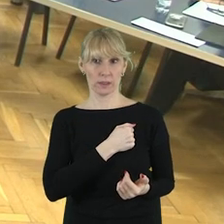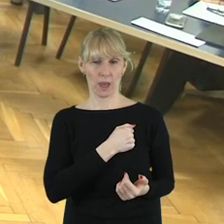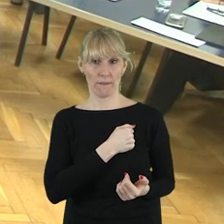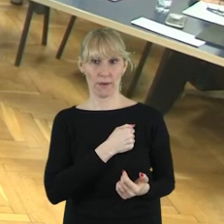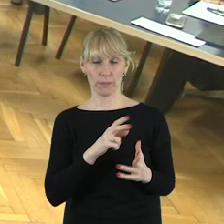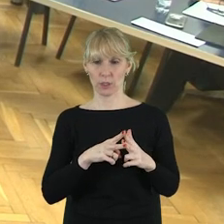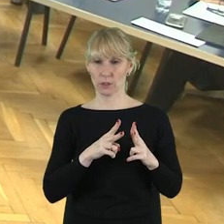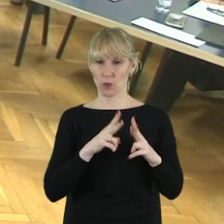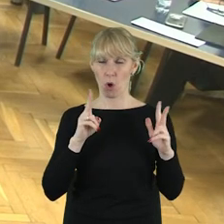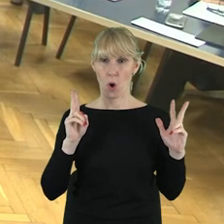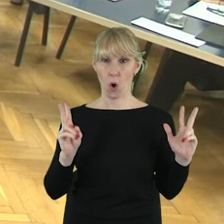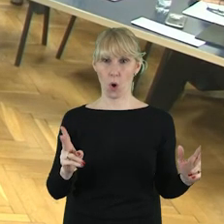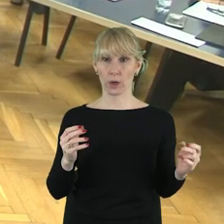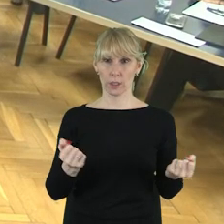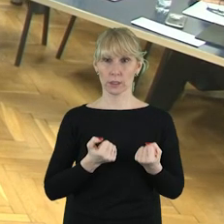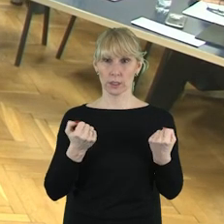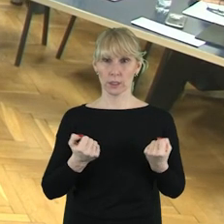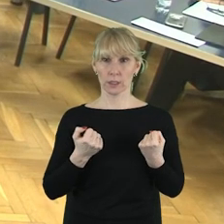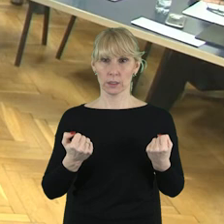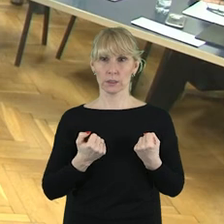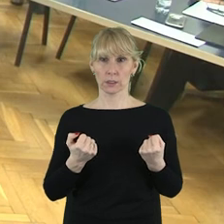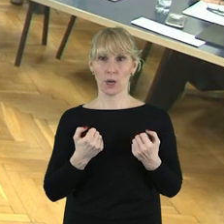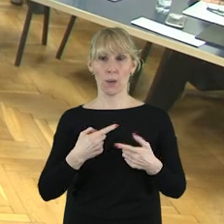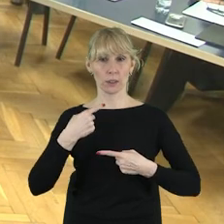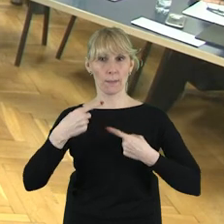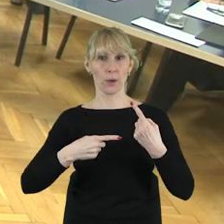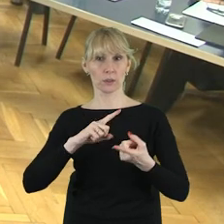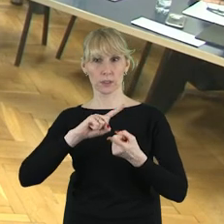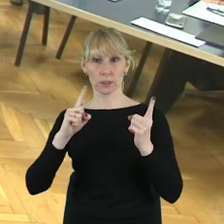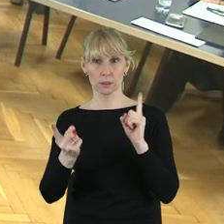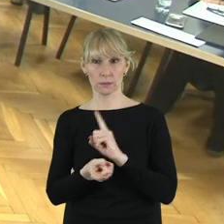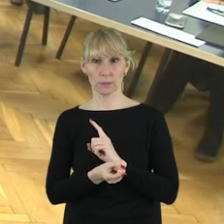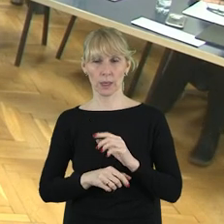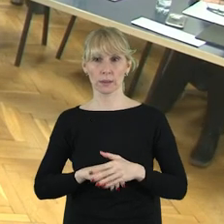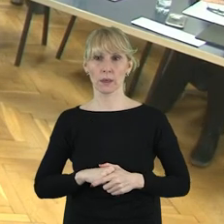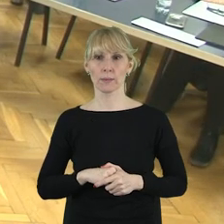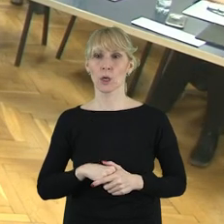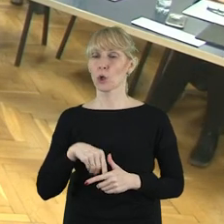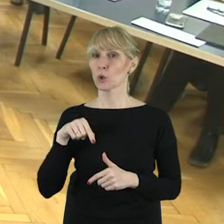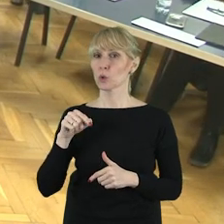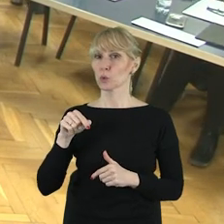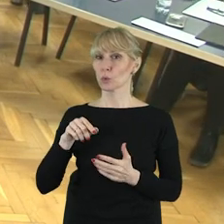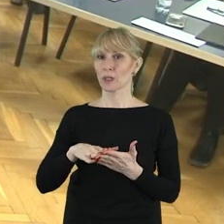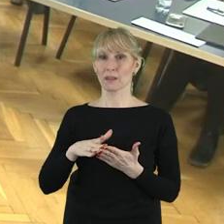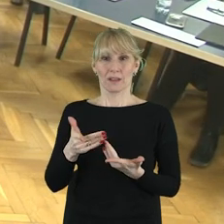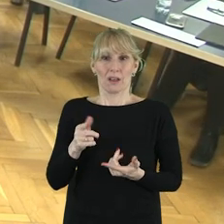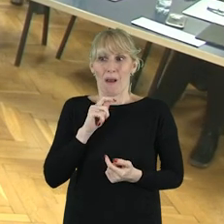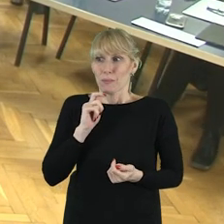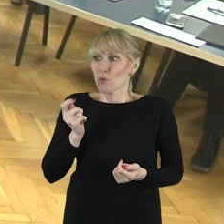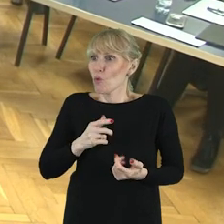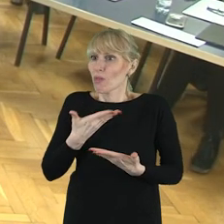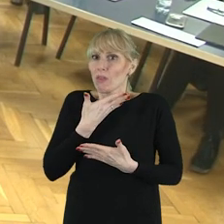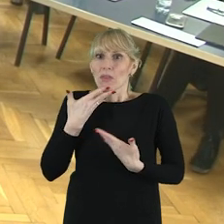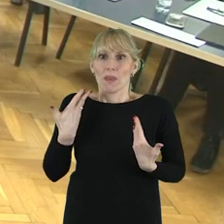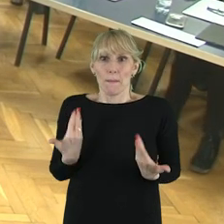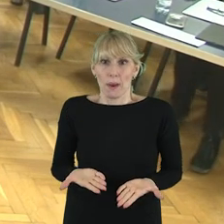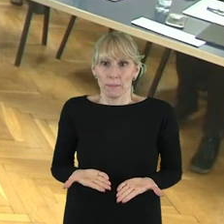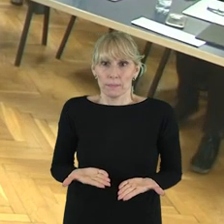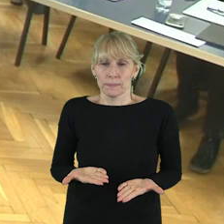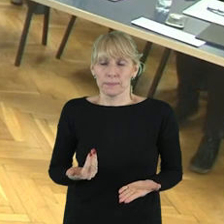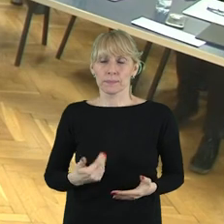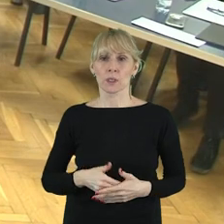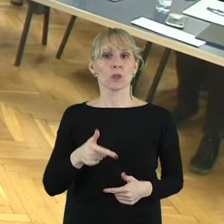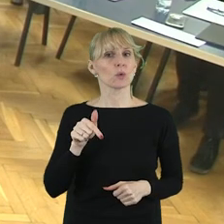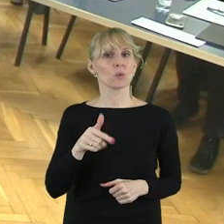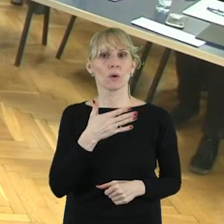procesu zmiany. Tutaj tego absolutnie nie ma i mówimy o zupełnie innym rodzaju chorób. Na